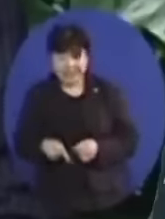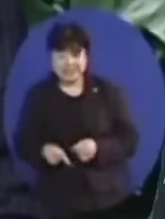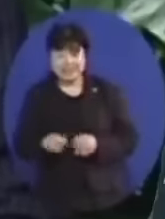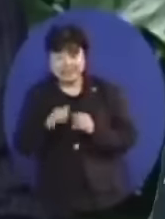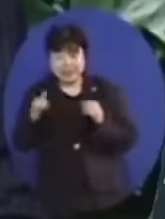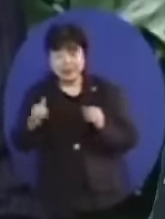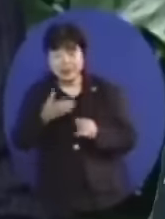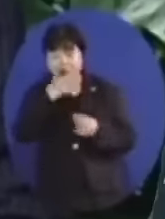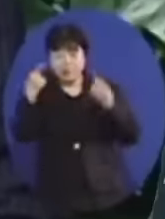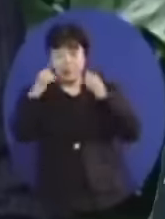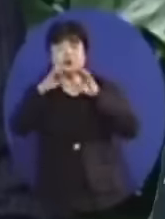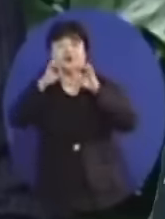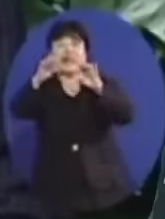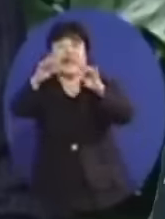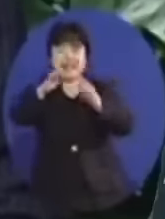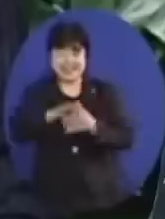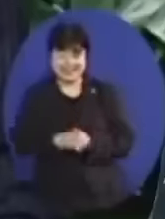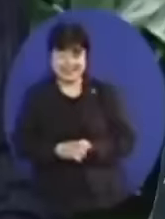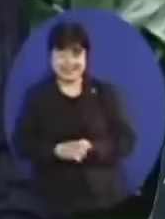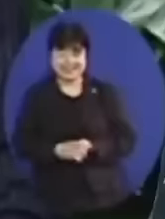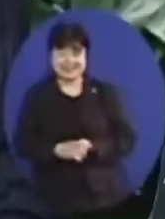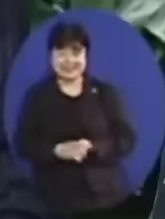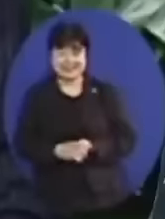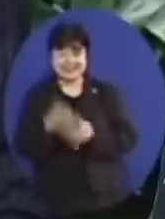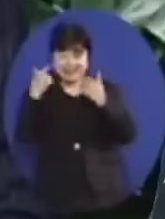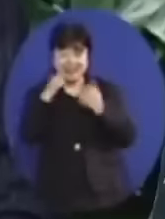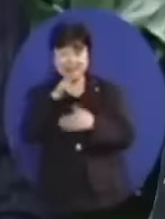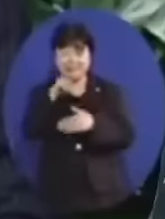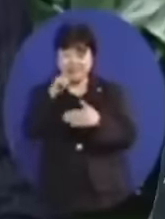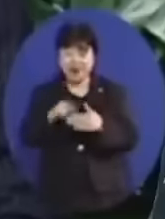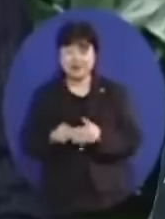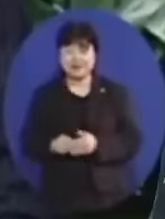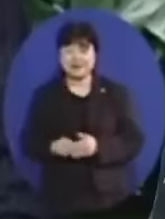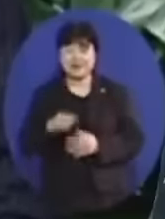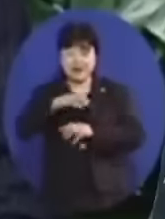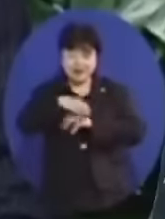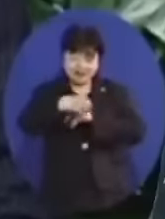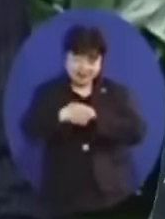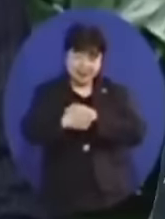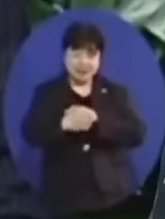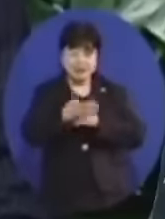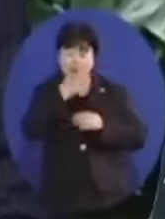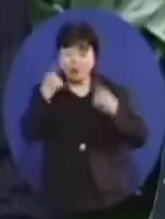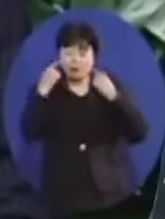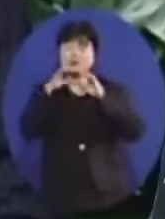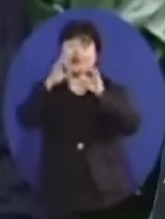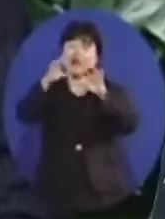만민에게 복음을 전가한다. 늘 마음속에 온 천하에 다니면 만민에게 복음을 전가한다.